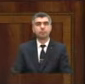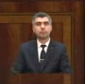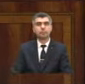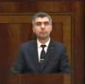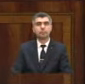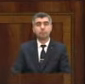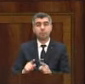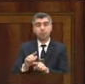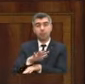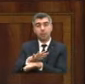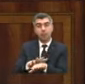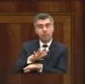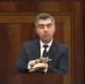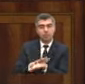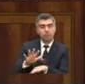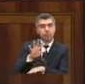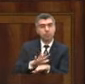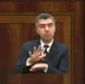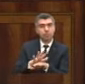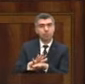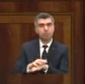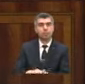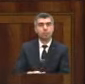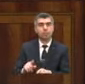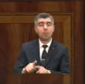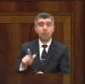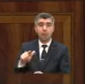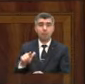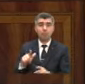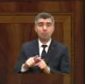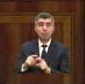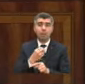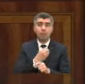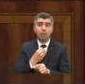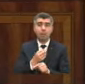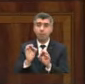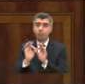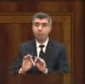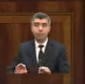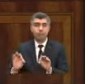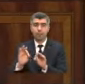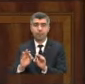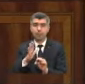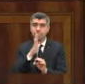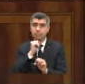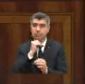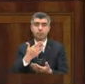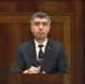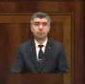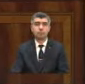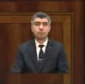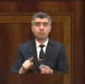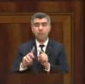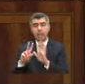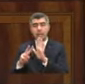البعد الجهوي كان خصص مهول في الأطباء، وبالتالي تناديو دائما أنه تكون